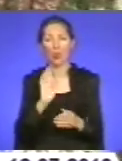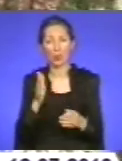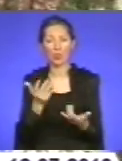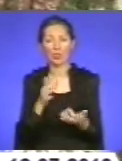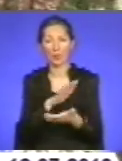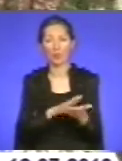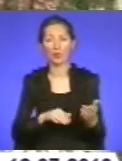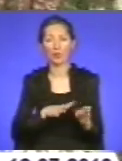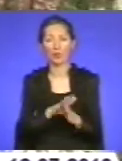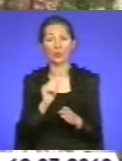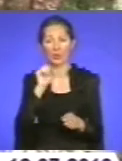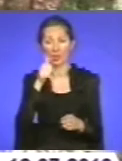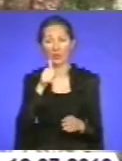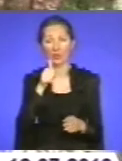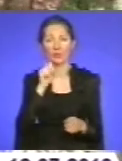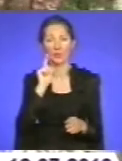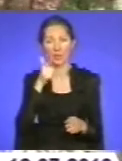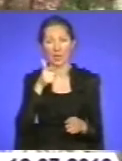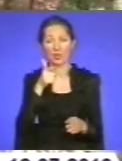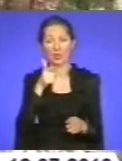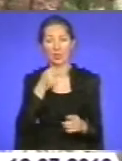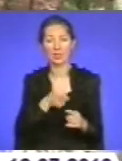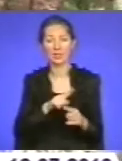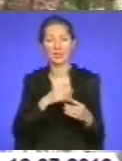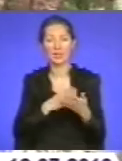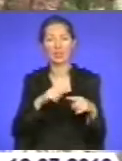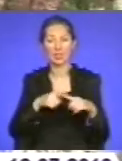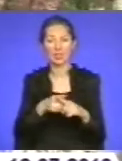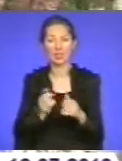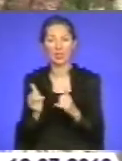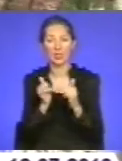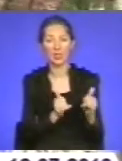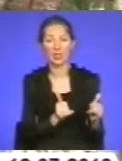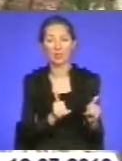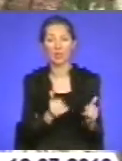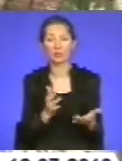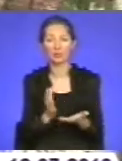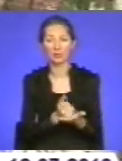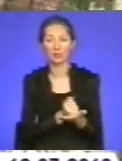виконувати завтра, післязавтра. Це і технічне забезпечення, це і резерв